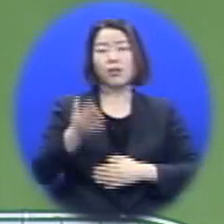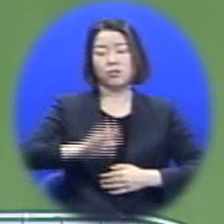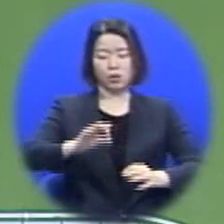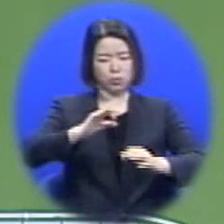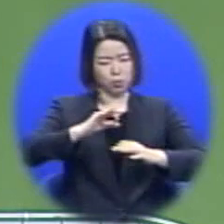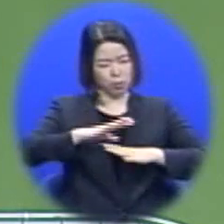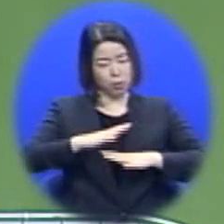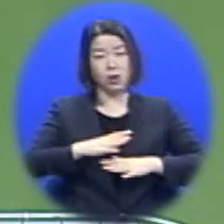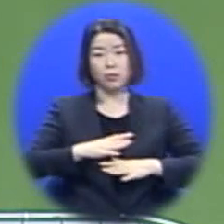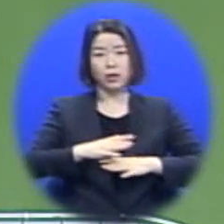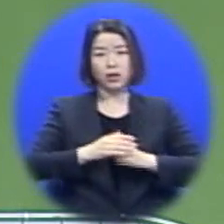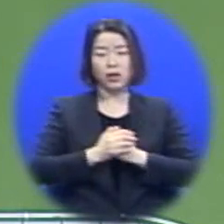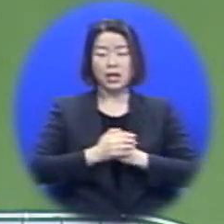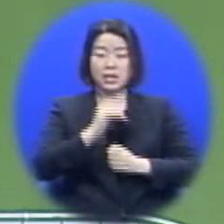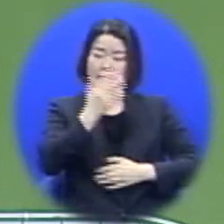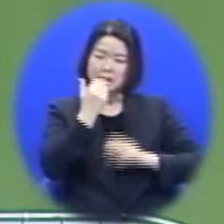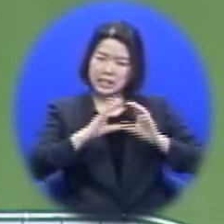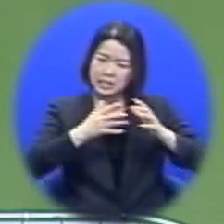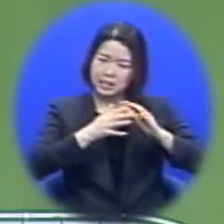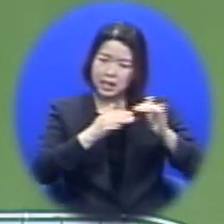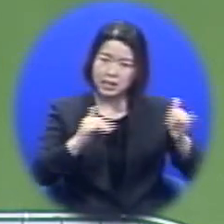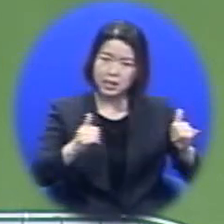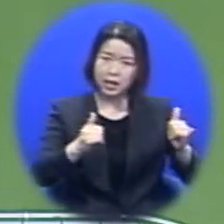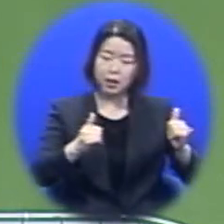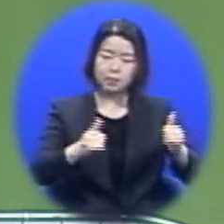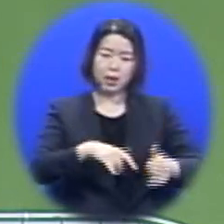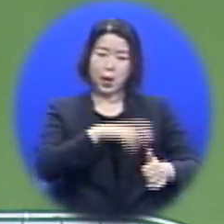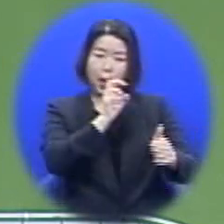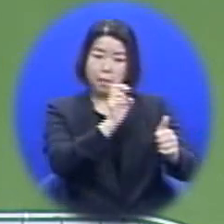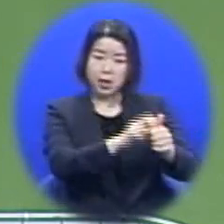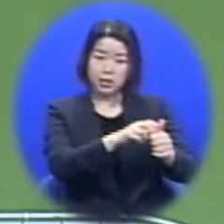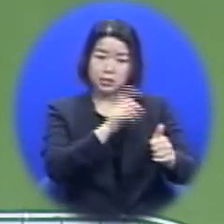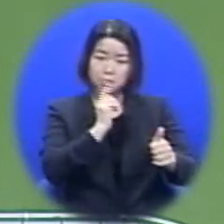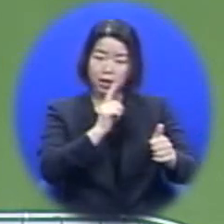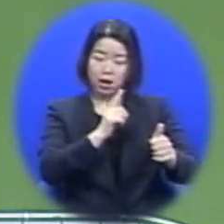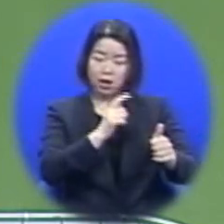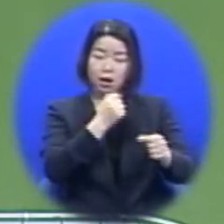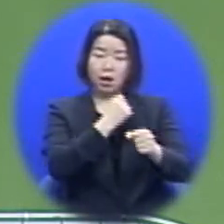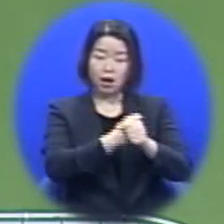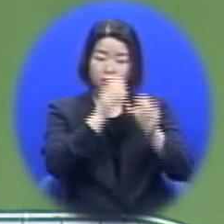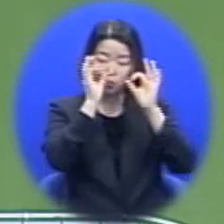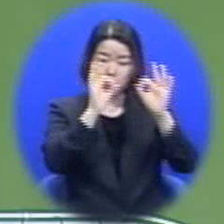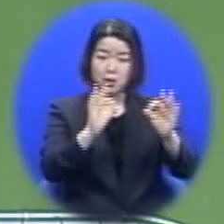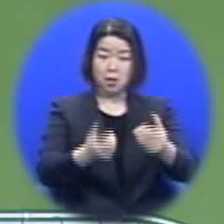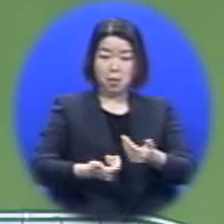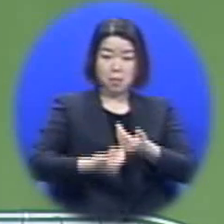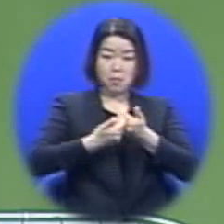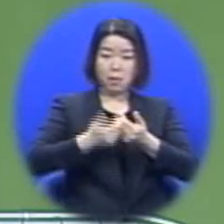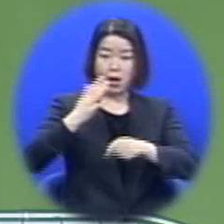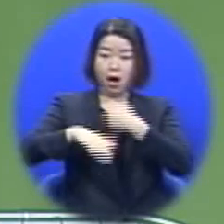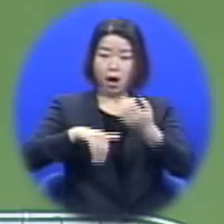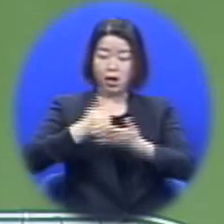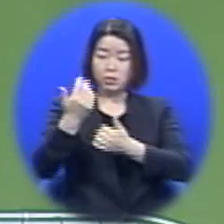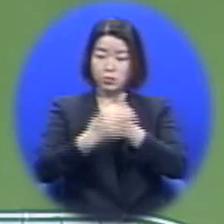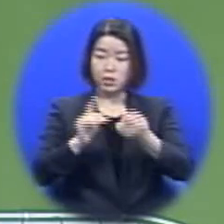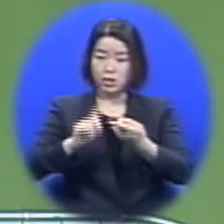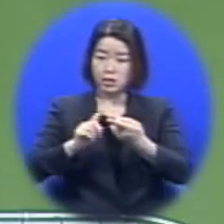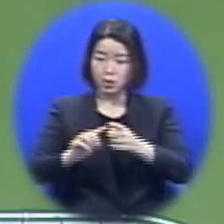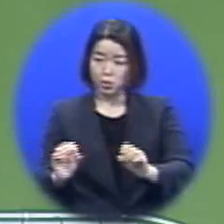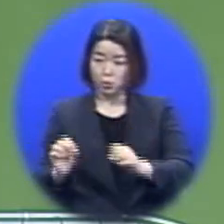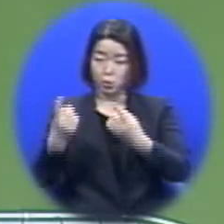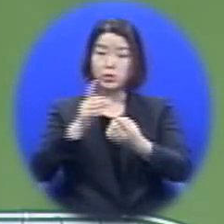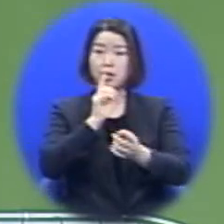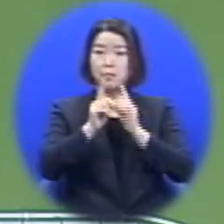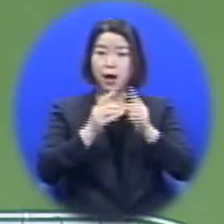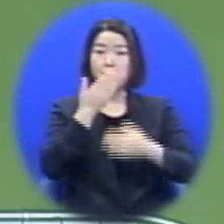그 이스라엘 백성들이 배신의 이야기를 하려고 하다 보니까 동시에 하나님의 은혜에 대한 이야기를 같이 해야 되는 겁니다.